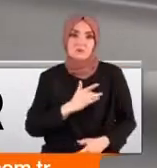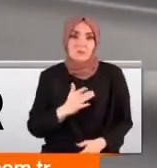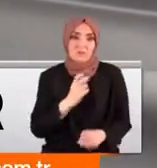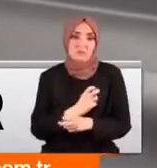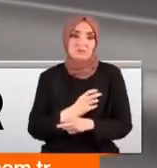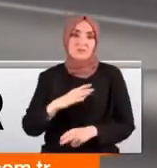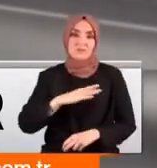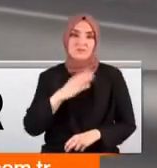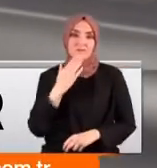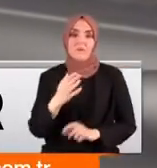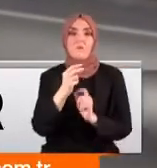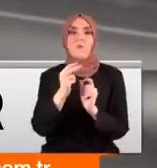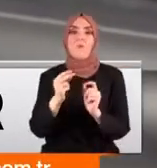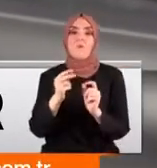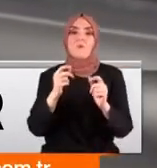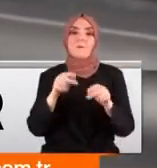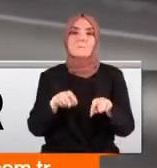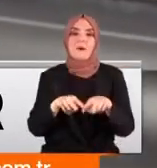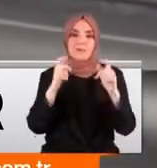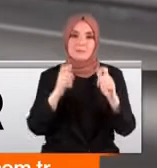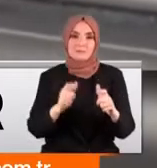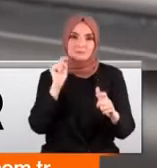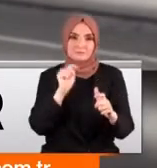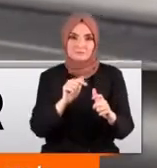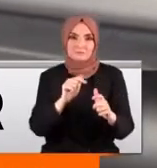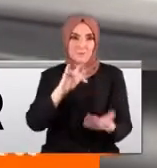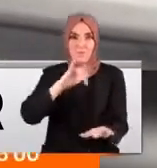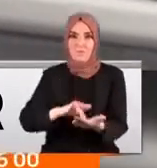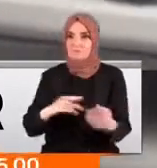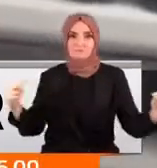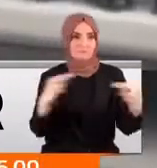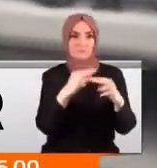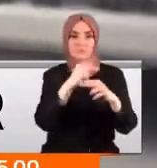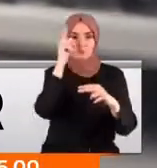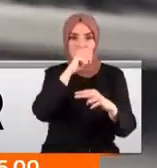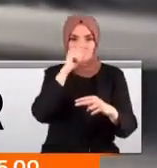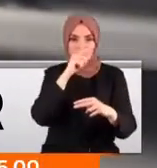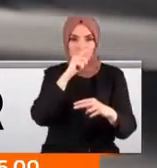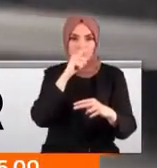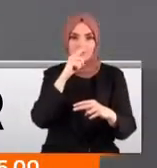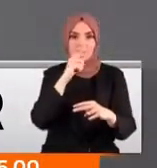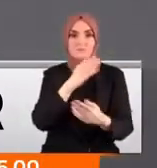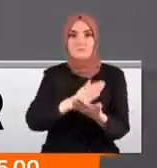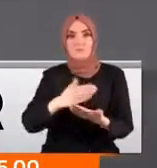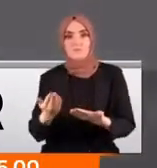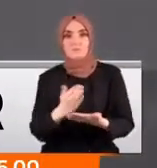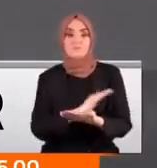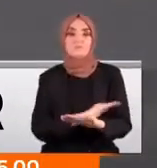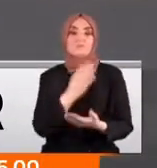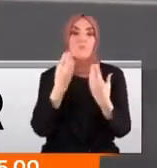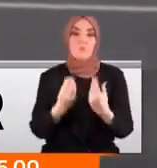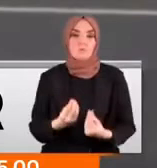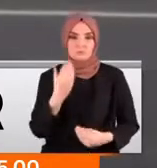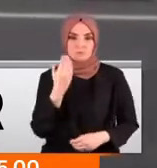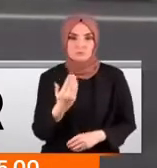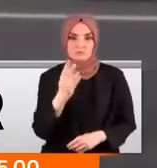Ören Mahallesi ortasından geçen Ereğli-Zonguldak yolu nedeniyle ikiye bölünmüş durumda. Manzara çok ürkütücü. O yolda her